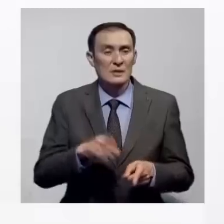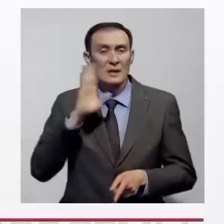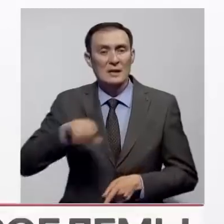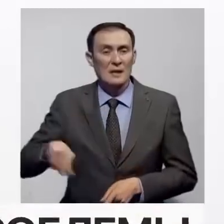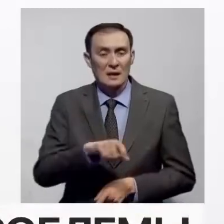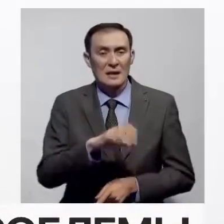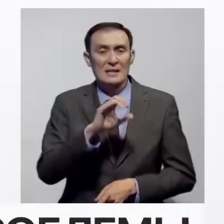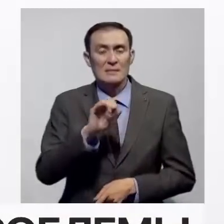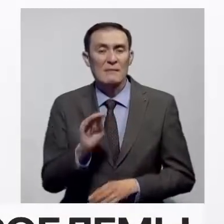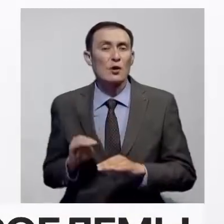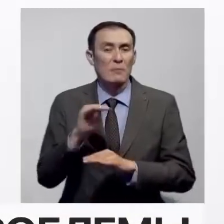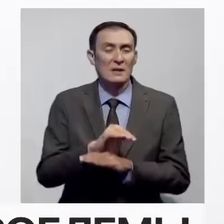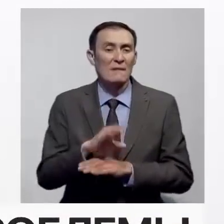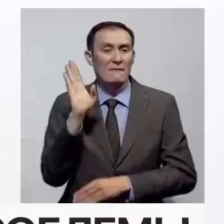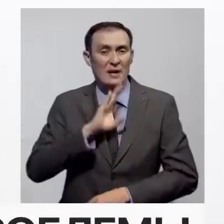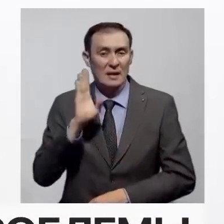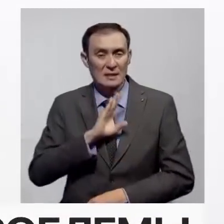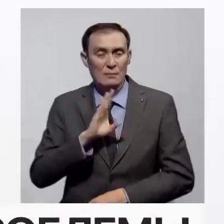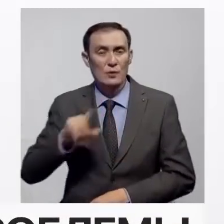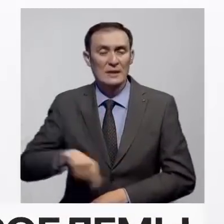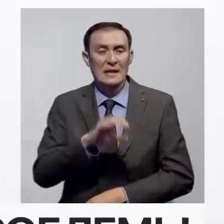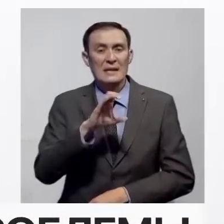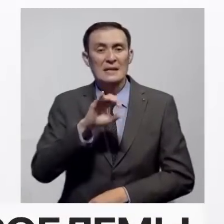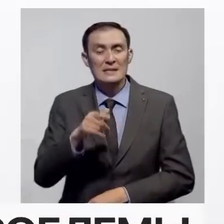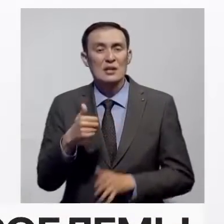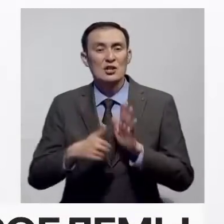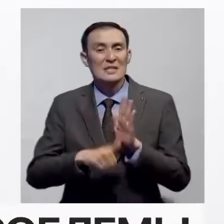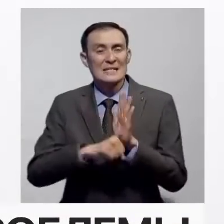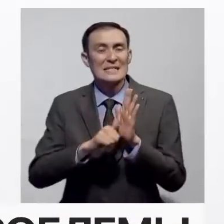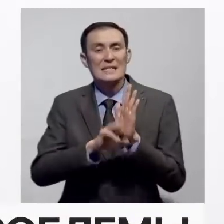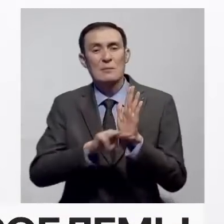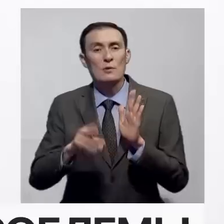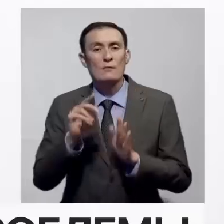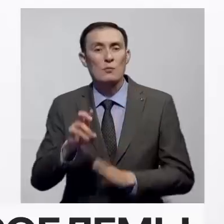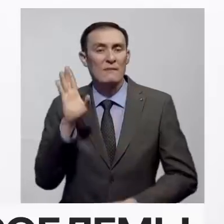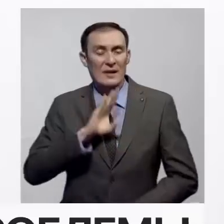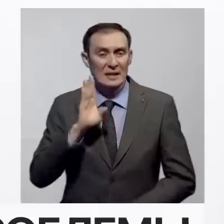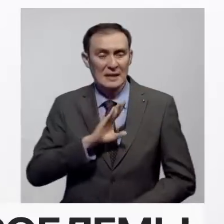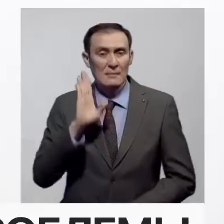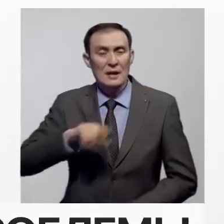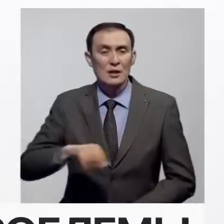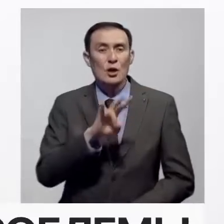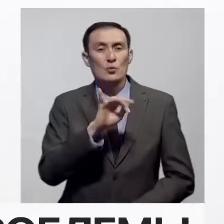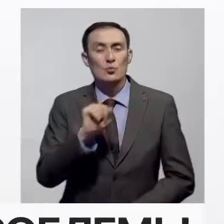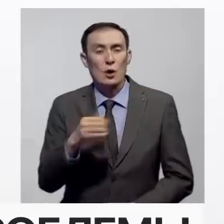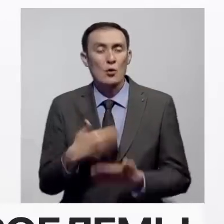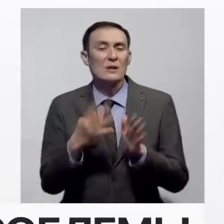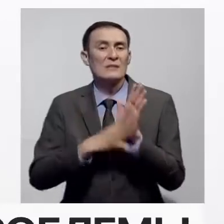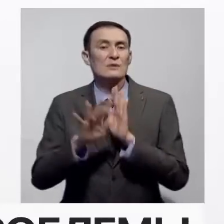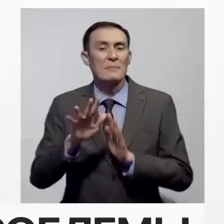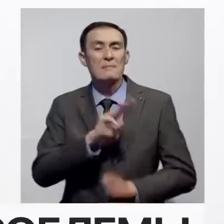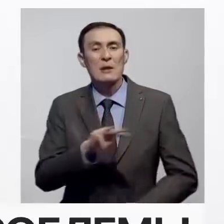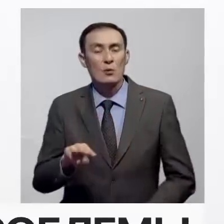имени Сатпаева дополнительных объемов по реке Есиль порядка 60 миллионов кубометров, по реке Нура около